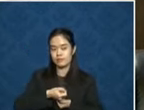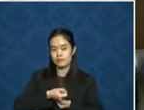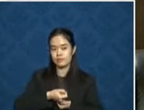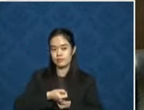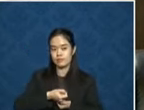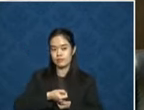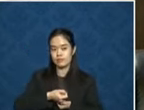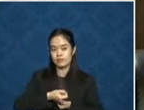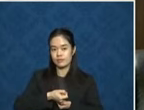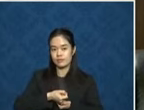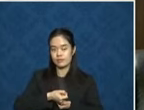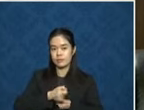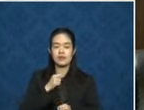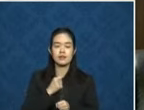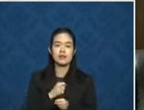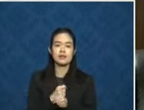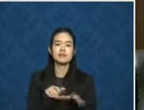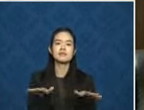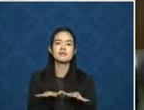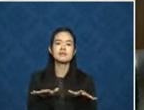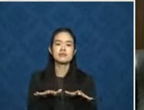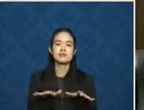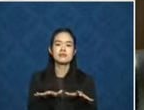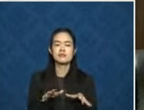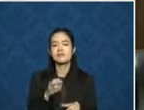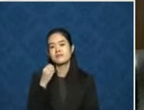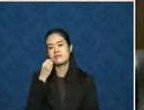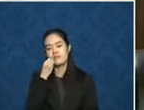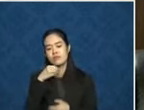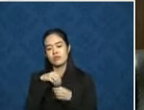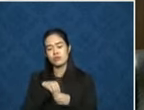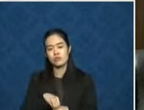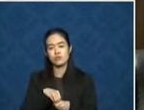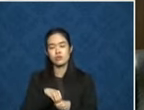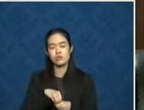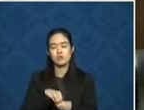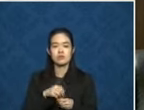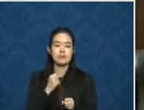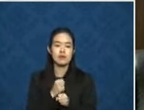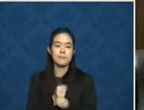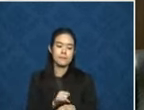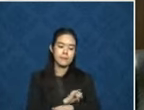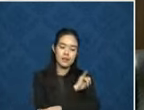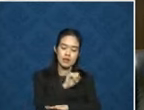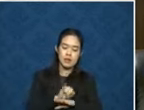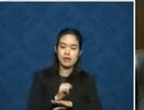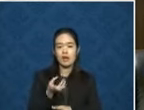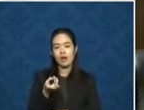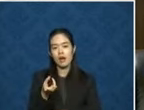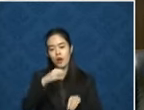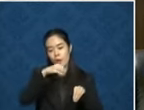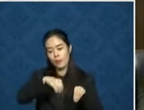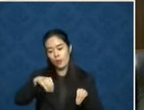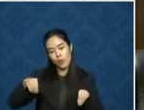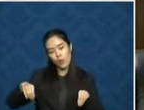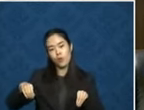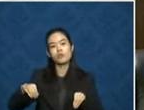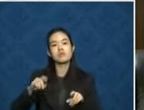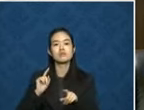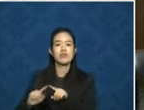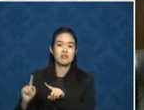ตรโดยปกตินะครับชาวบ้านก็ทำไร่ไถนาหลังจากนั้นก็หว่านพื